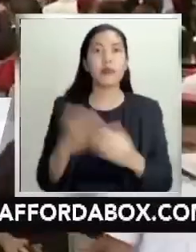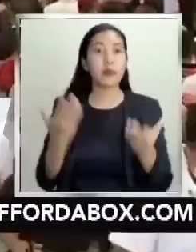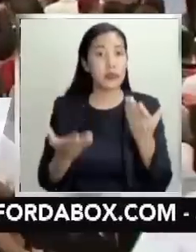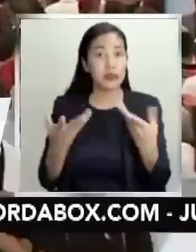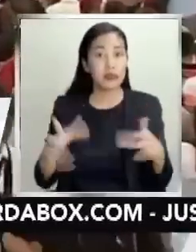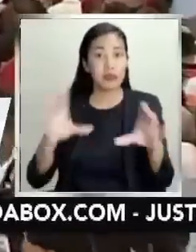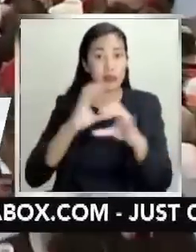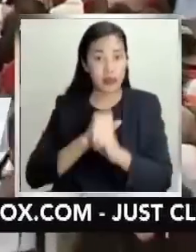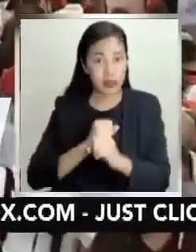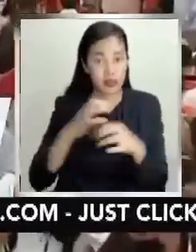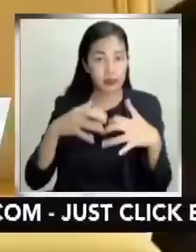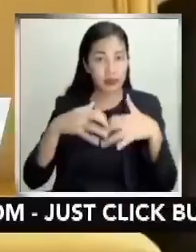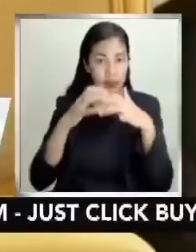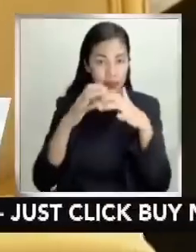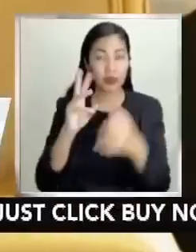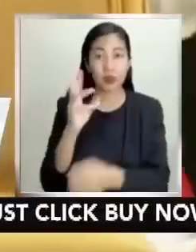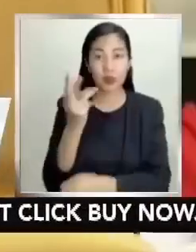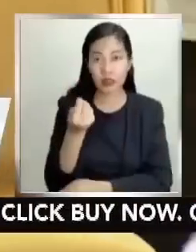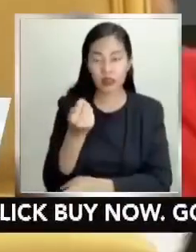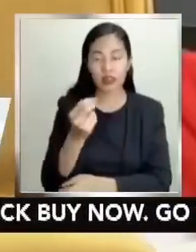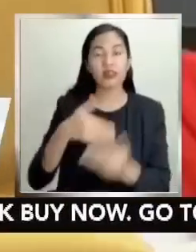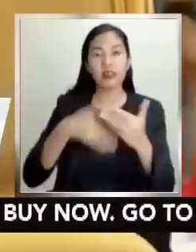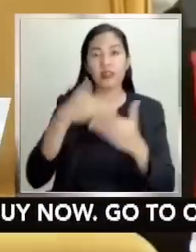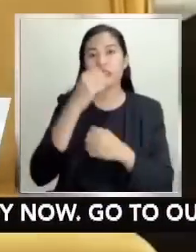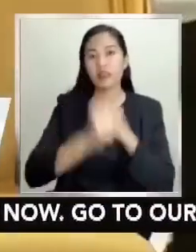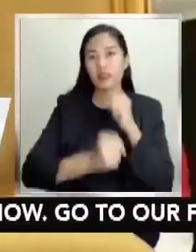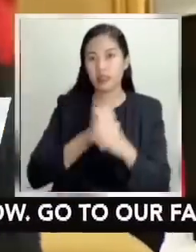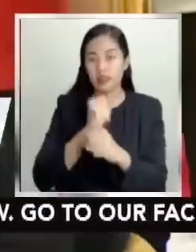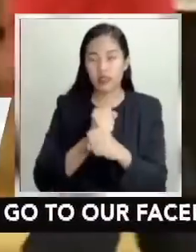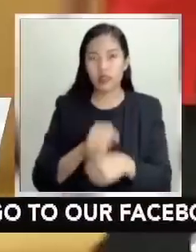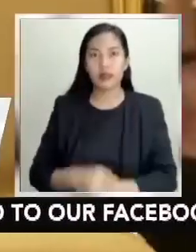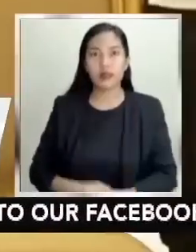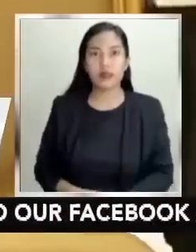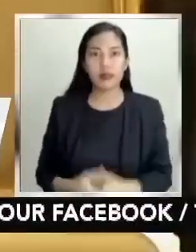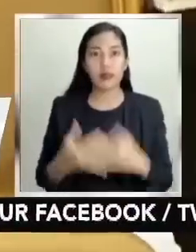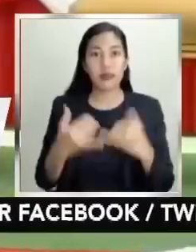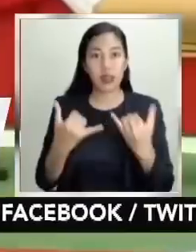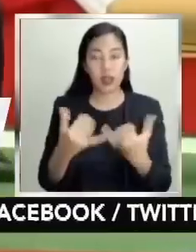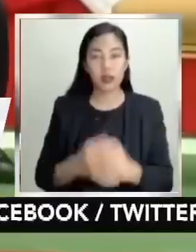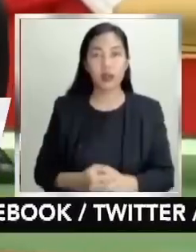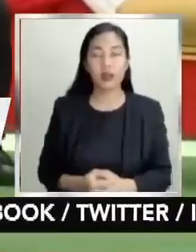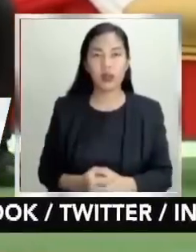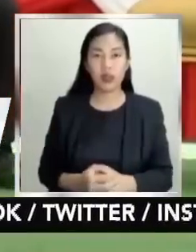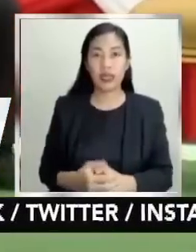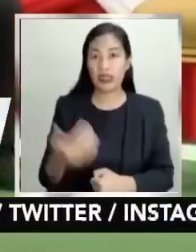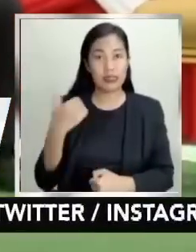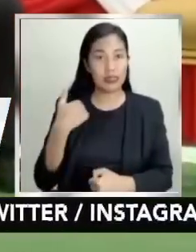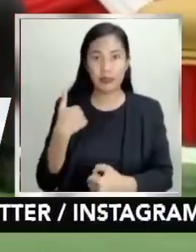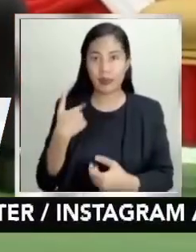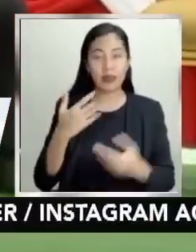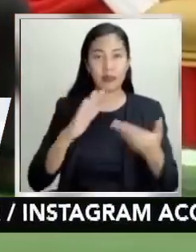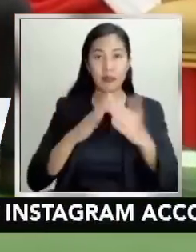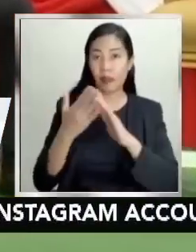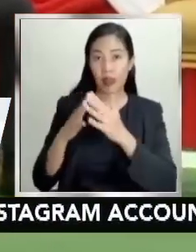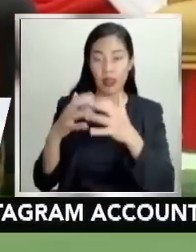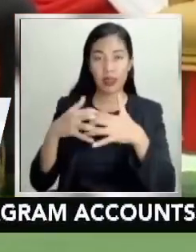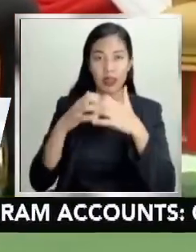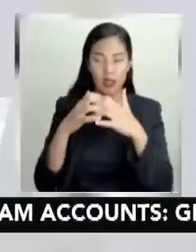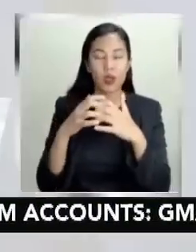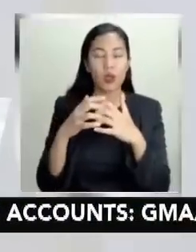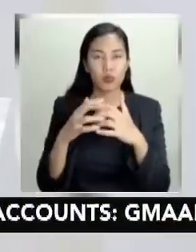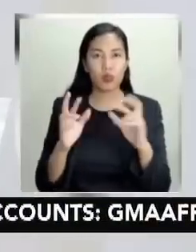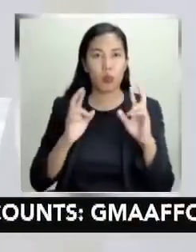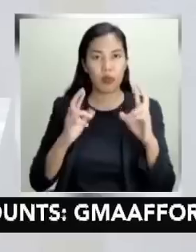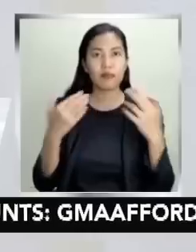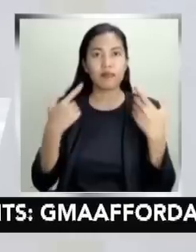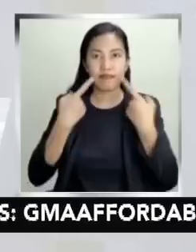Pero dahil groundbreaking pa lang at di pa mga bahay, iginit ng Pangulo na mas mahalagang patunay ng tagumpay aktwal na pagtayo ng proyektong pabahay.